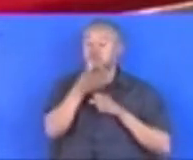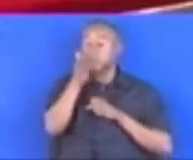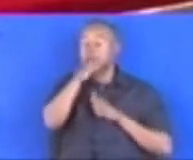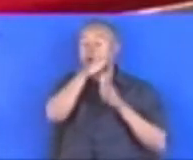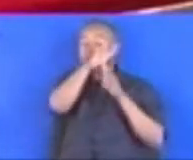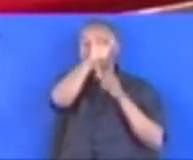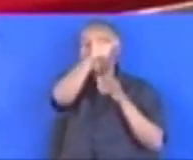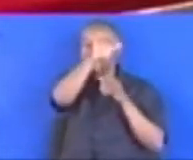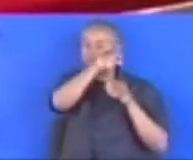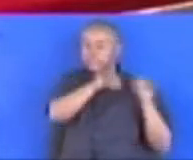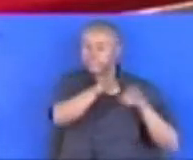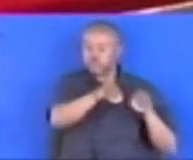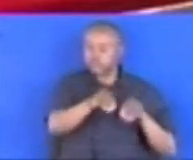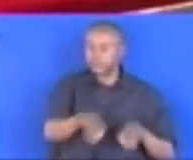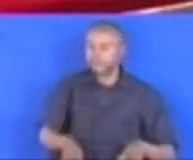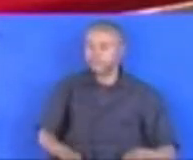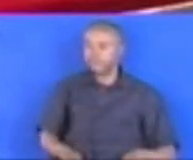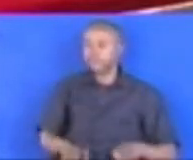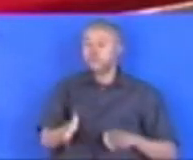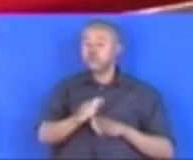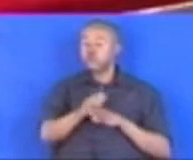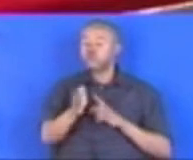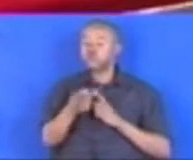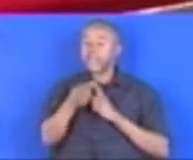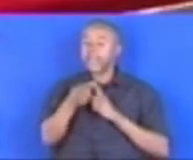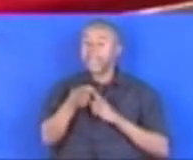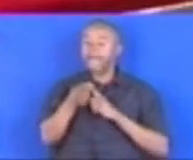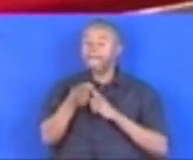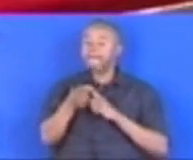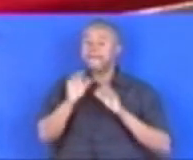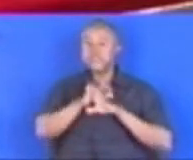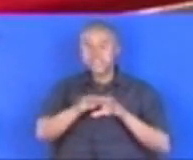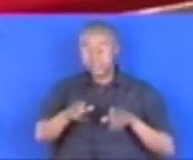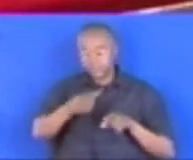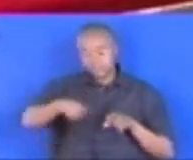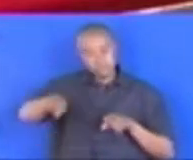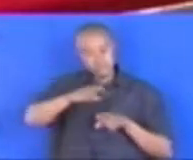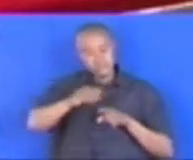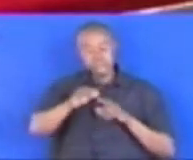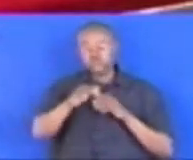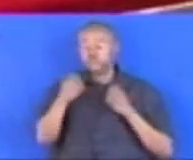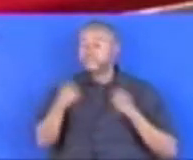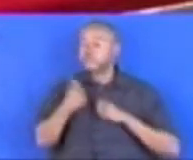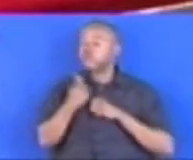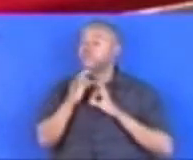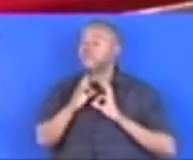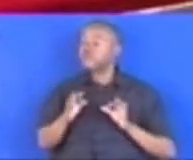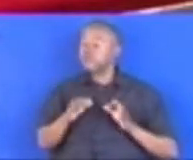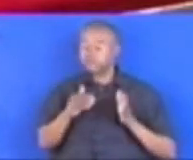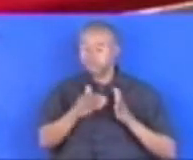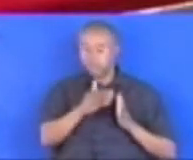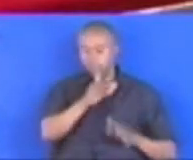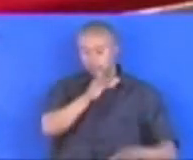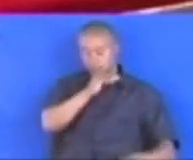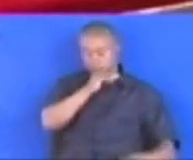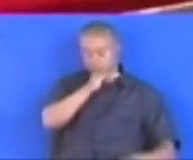Naibu Spika, kuhusu upatikanaji wa damu salama, pia tulijitahidi kufanya vizuri ambapo kufikia Machi 21